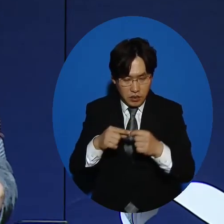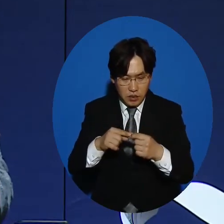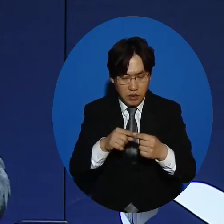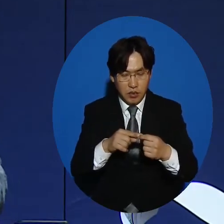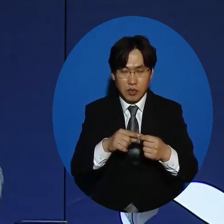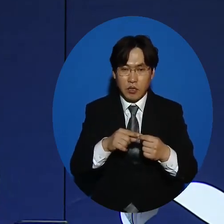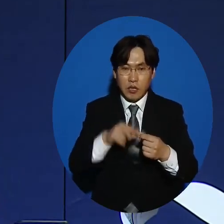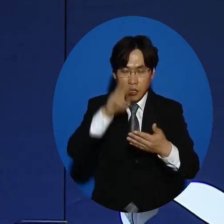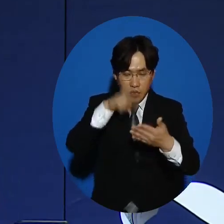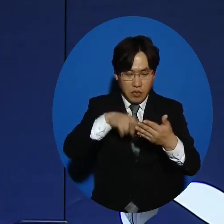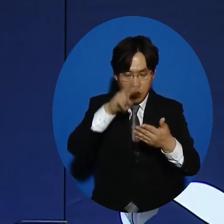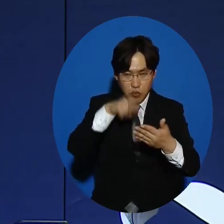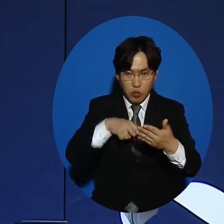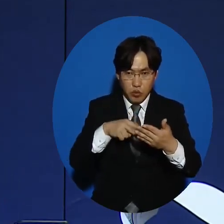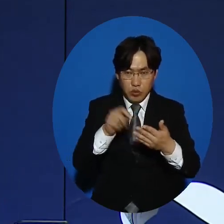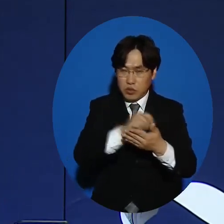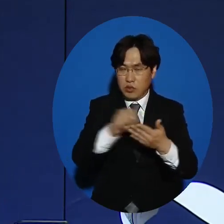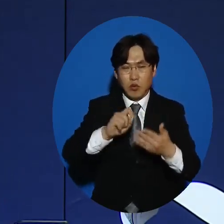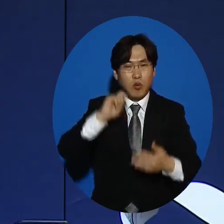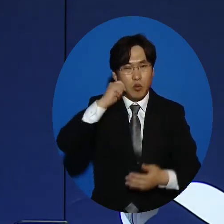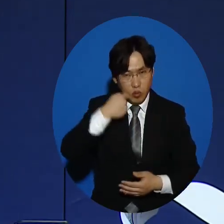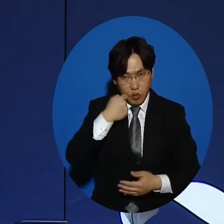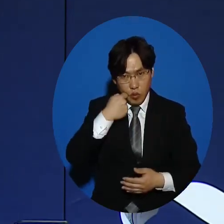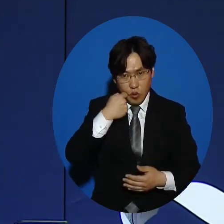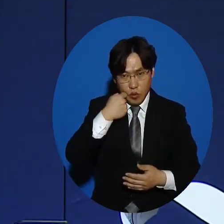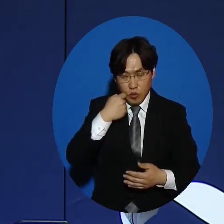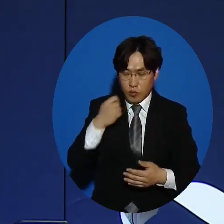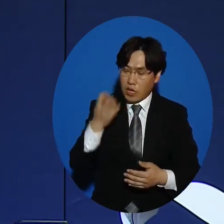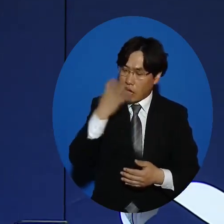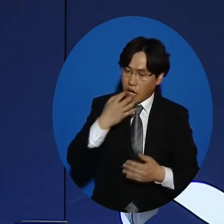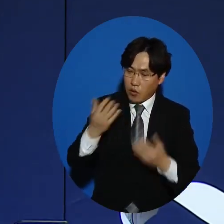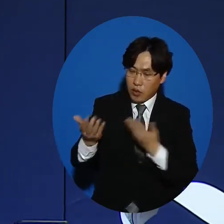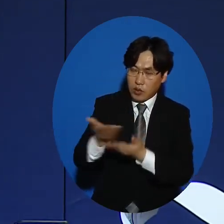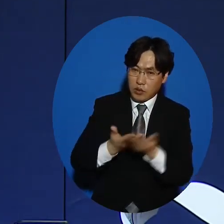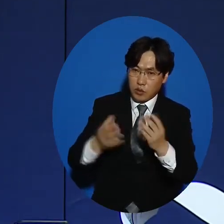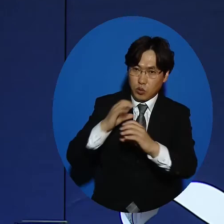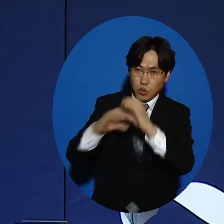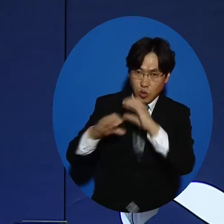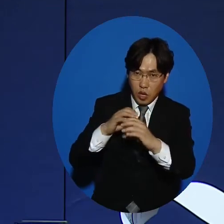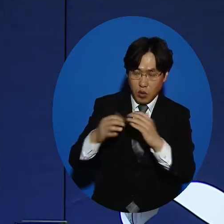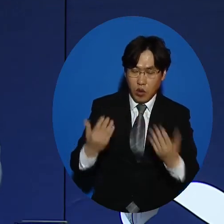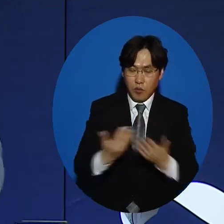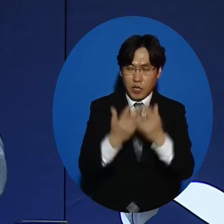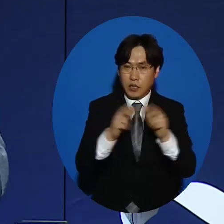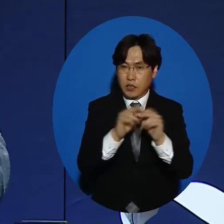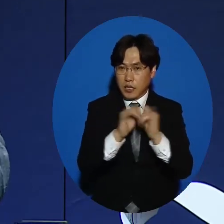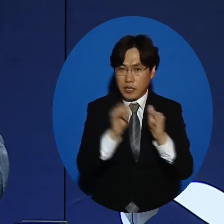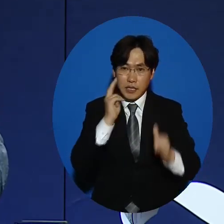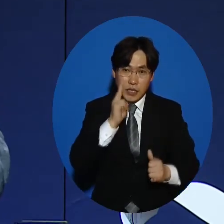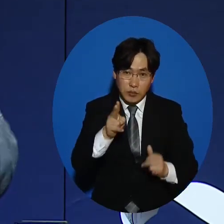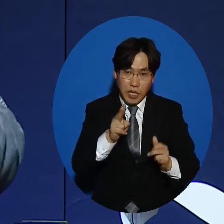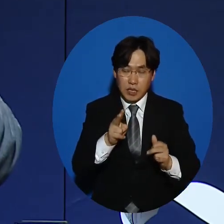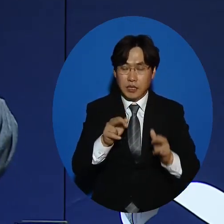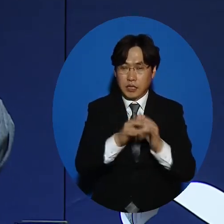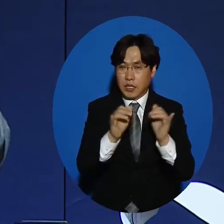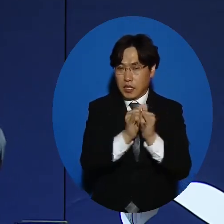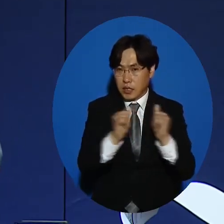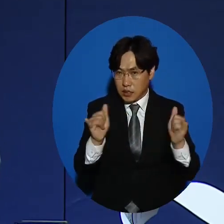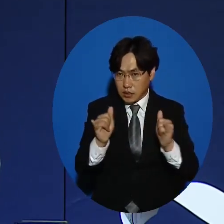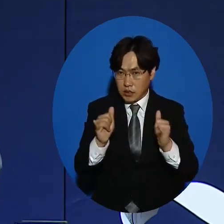굉장히 취약해요. 그러면 비장애인들과 의사소통하는 것, 그리고 발달장애인, 중증의 발달장애인들은